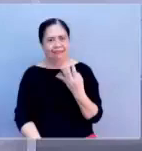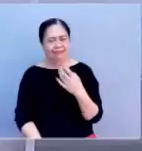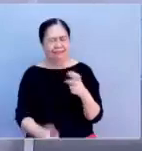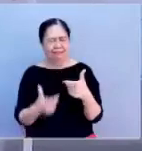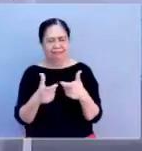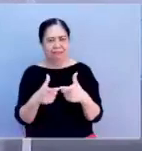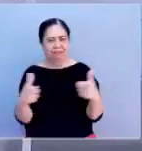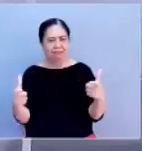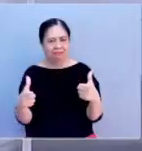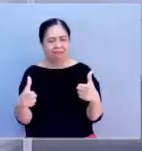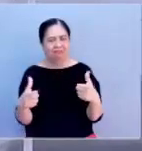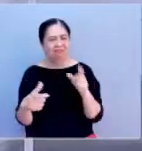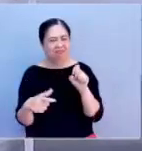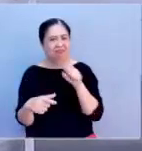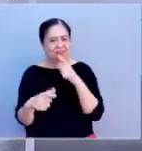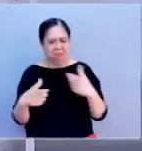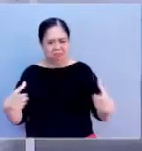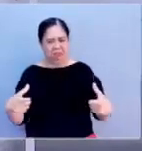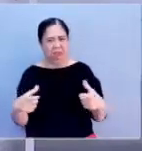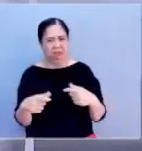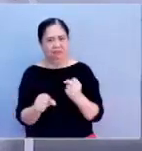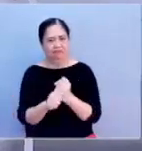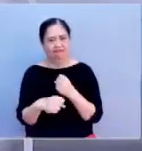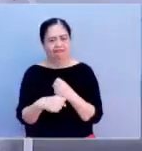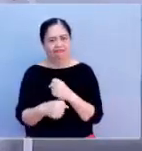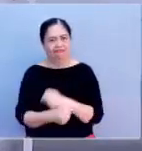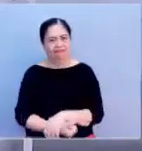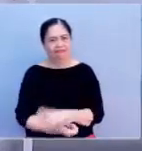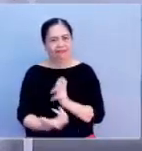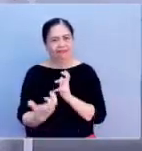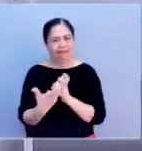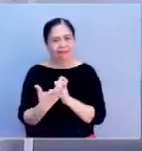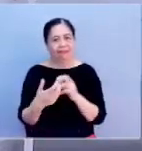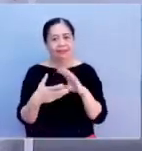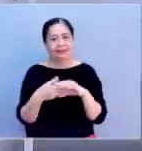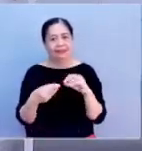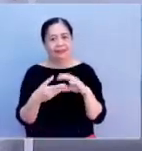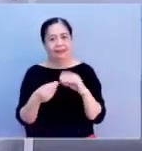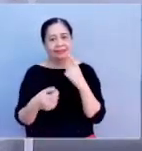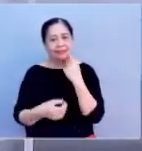ba yun? Pag pasadya, opo. Pasadya na. Oh. Gusto ko lang balikan yung kwento kanina